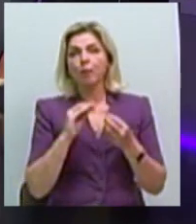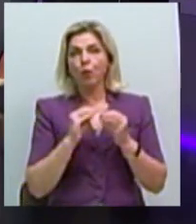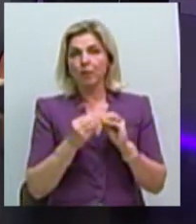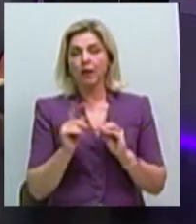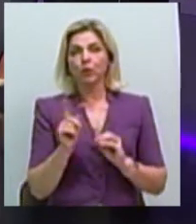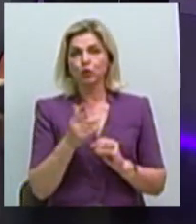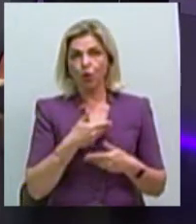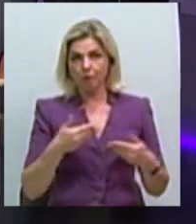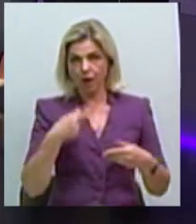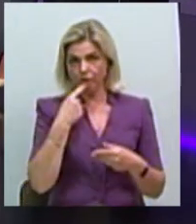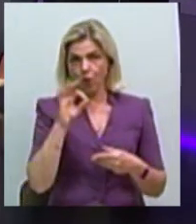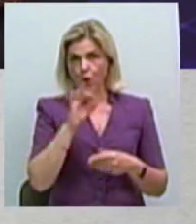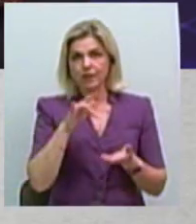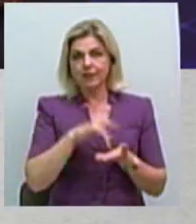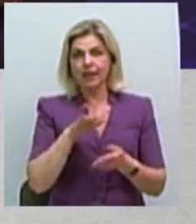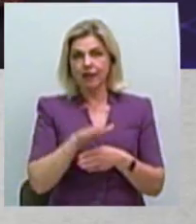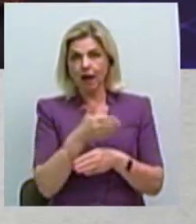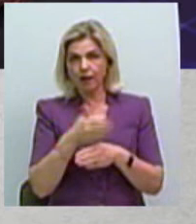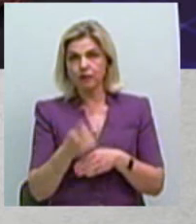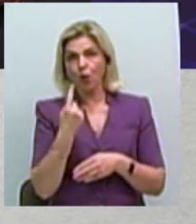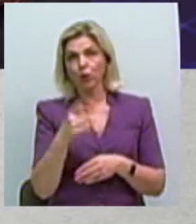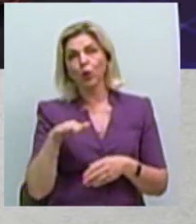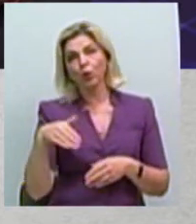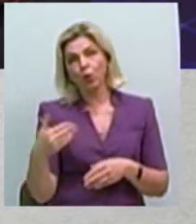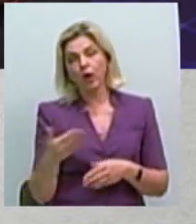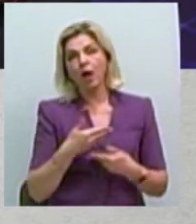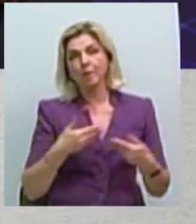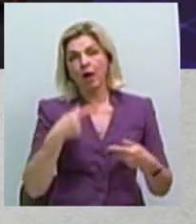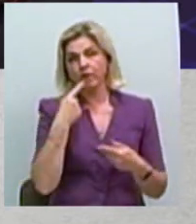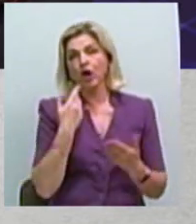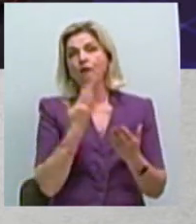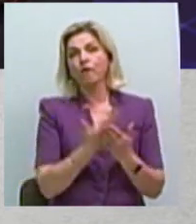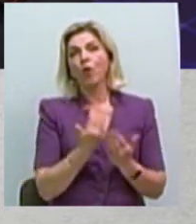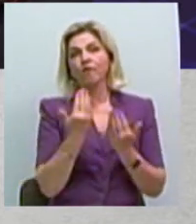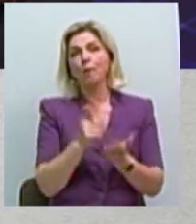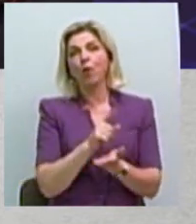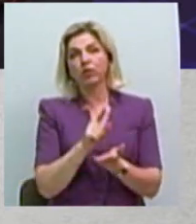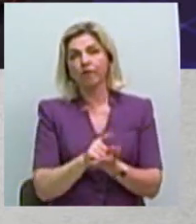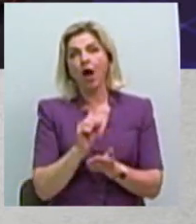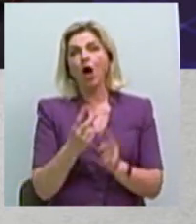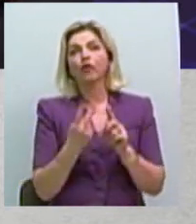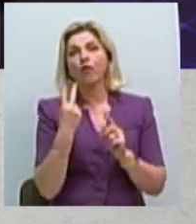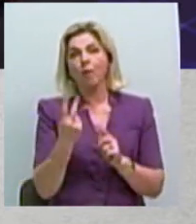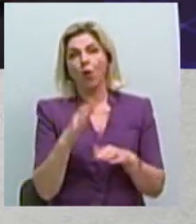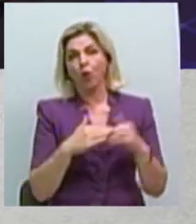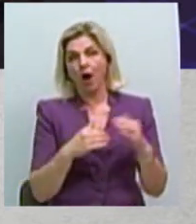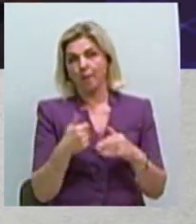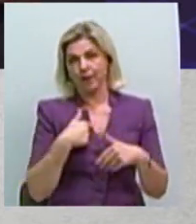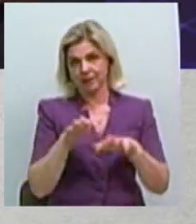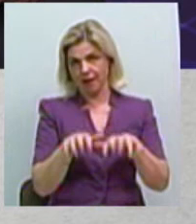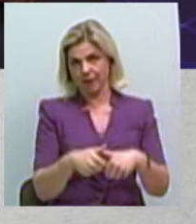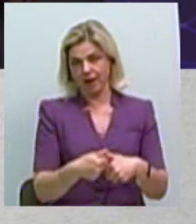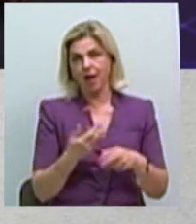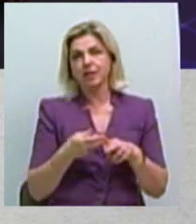ми кажемо про децентралізацію, однією рукою ми кажемо, ось вам повноваження, а двома руками ми забираємо. Це стосується